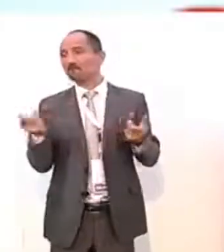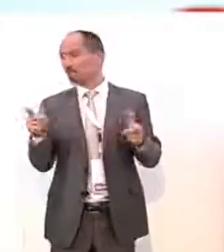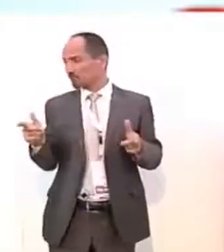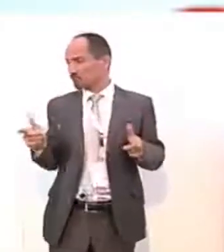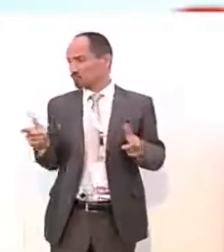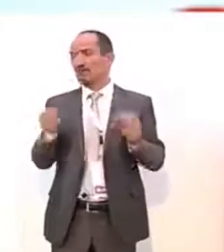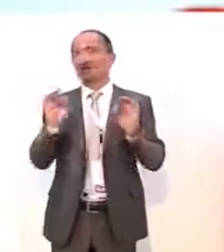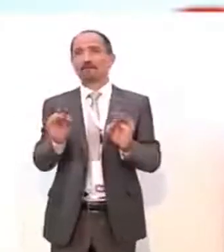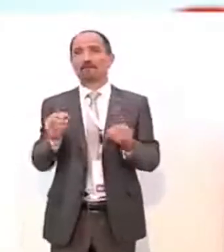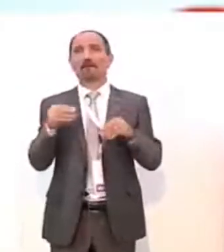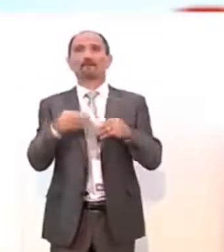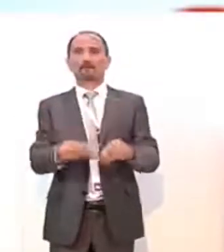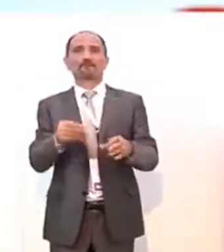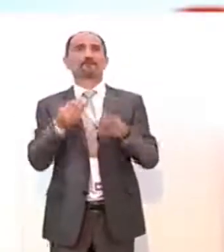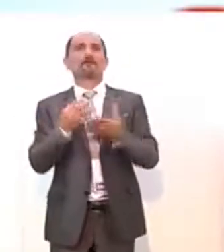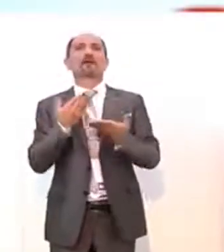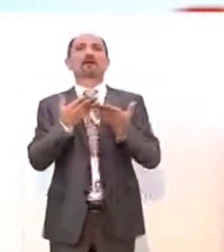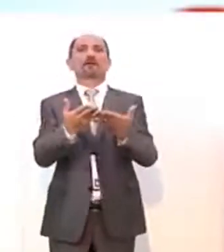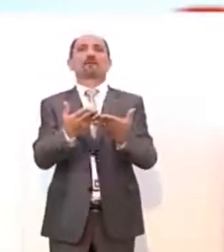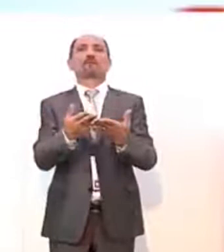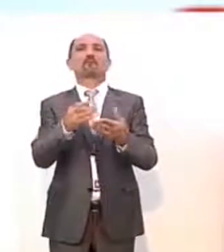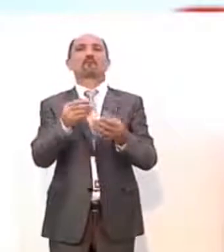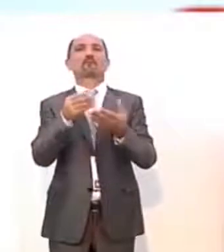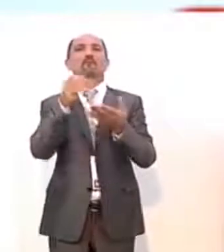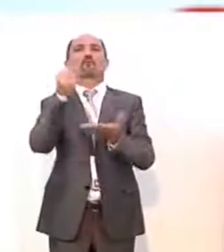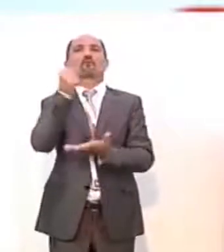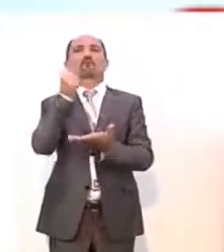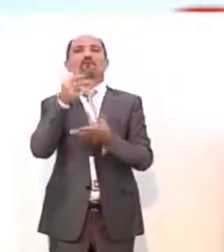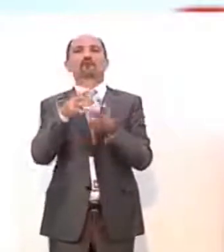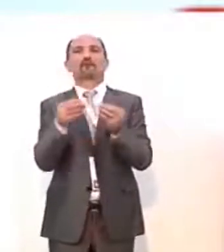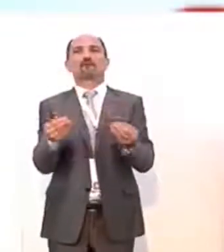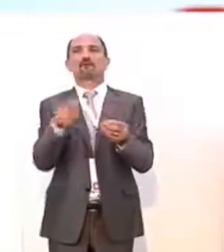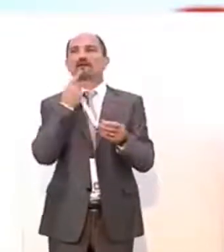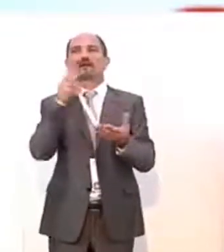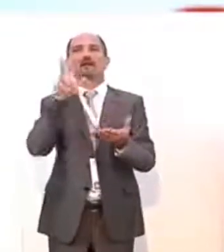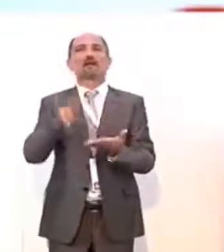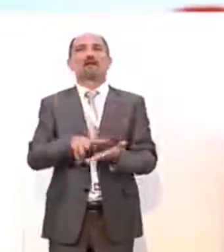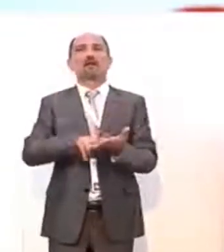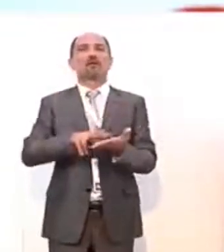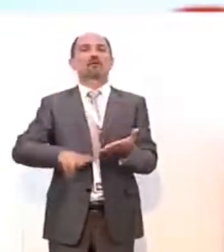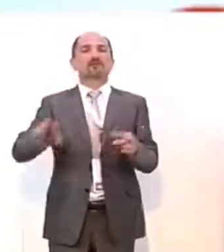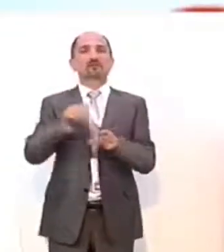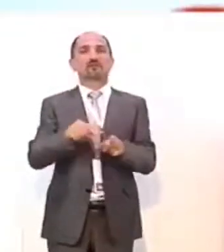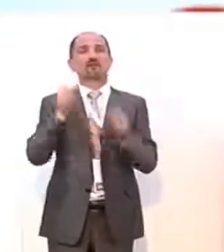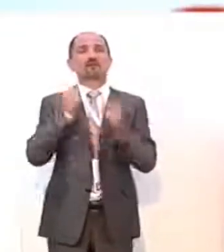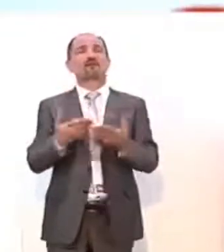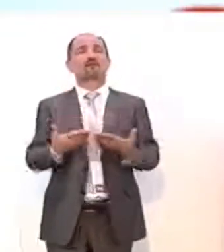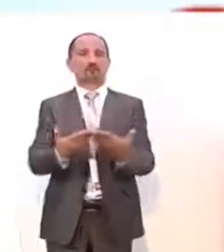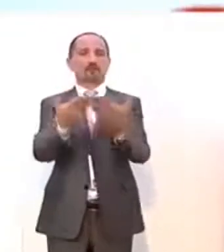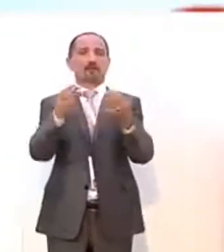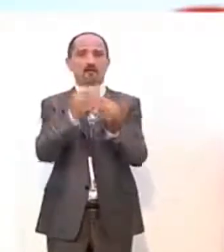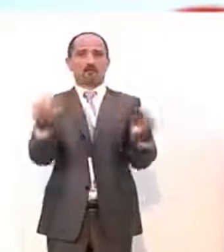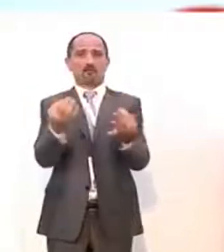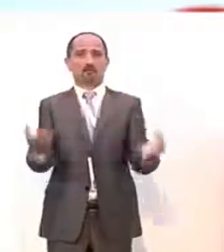non concretamente diamo un contributo a farlo, e chi è nei luoghi decisionali deve dare un contributo a farlo,